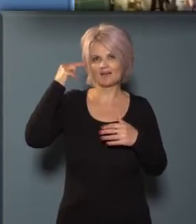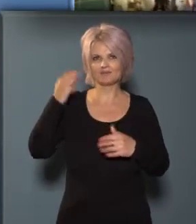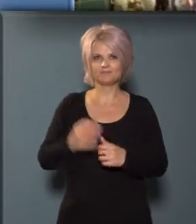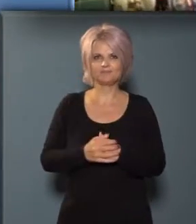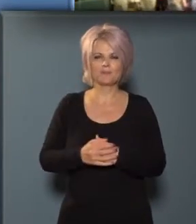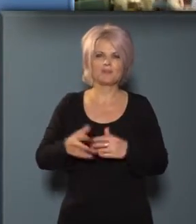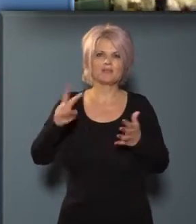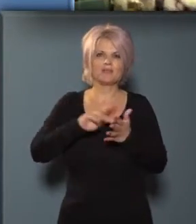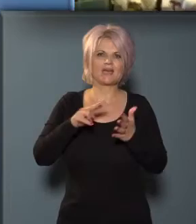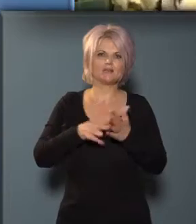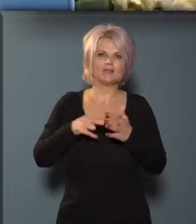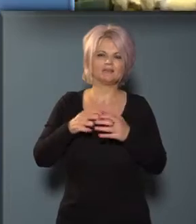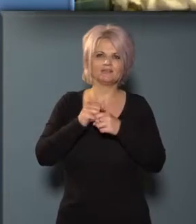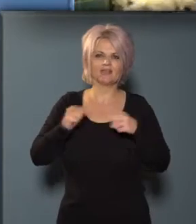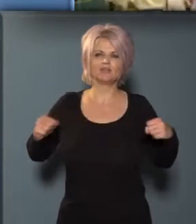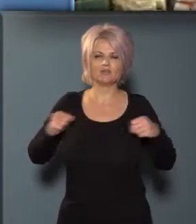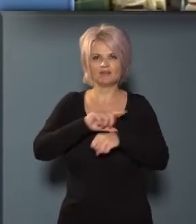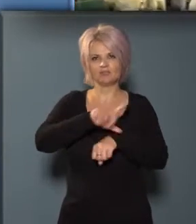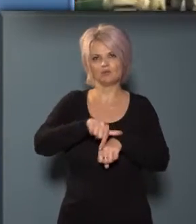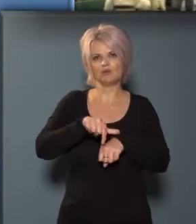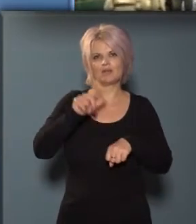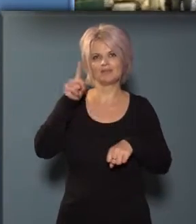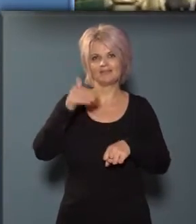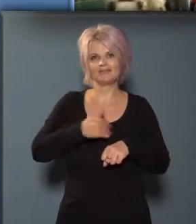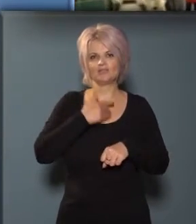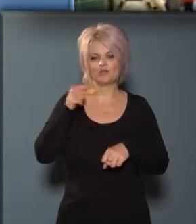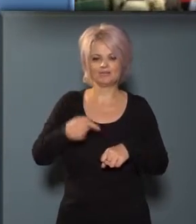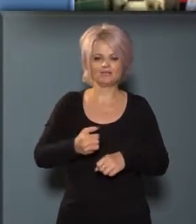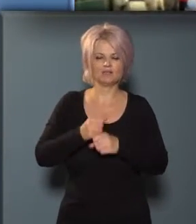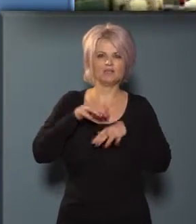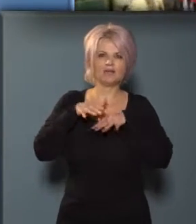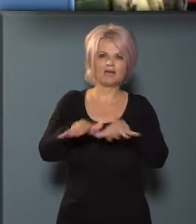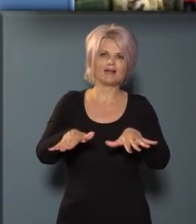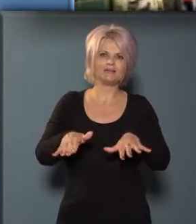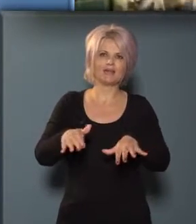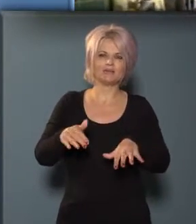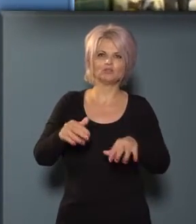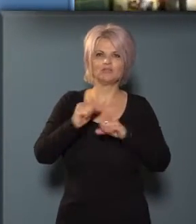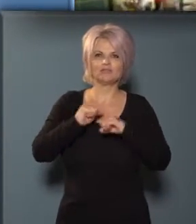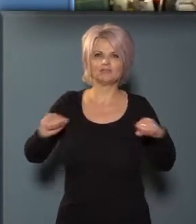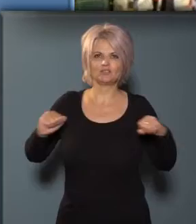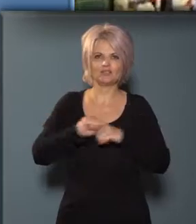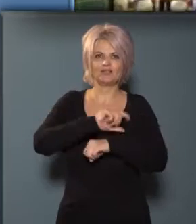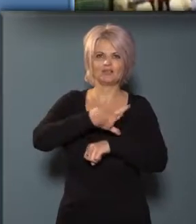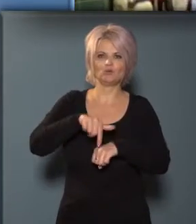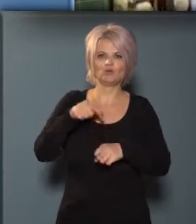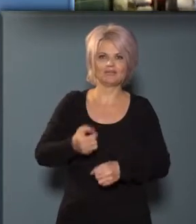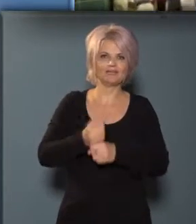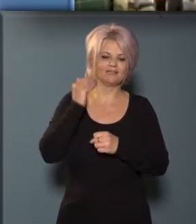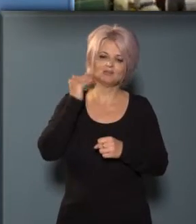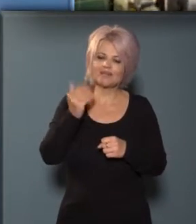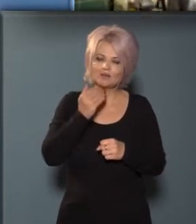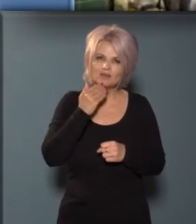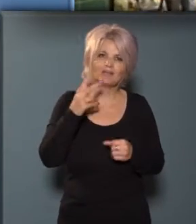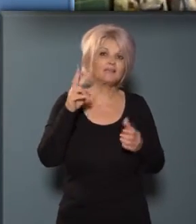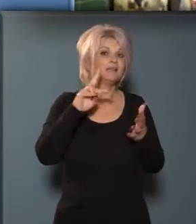a kerületi testnevelés órákat két iskola is nálunk tartja, tehát az általános testnevelés óráikat itt tartják, és délutánonként pedig